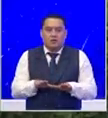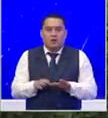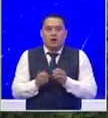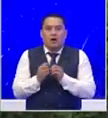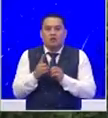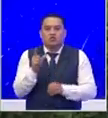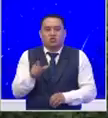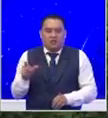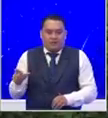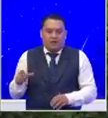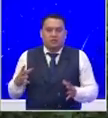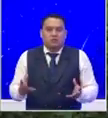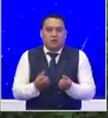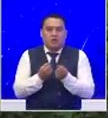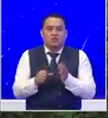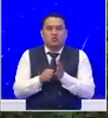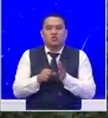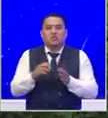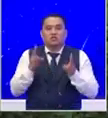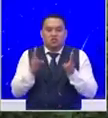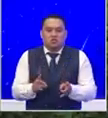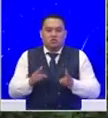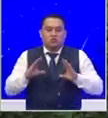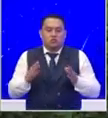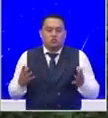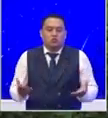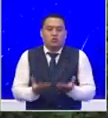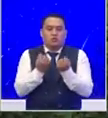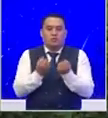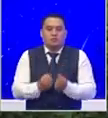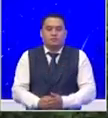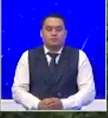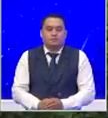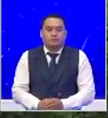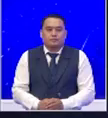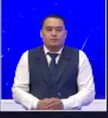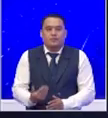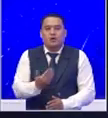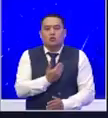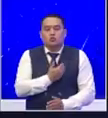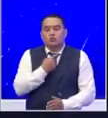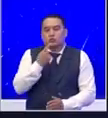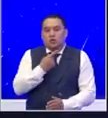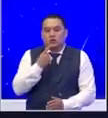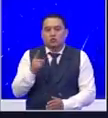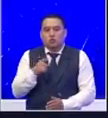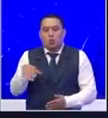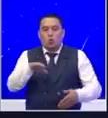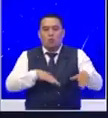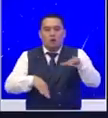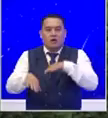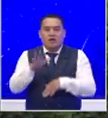11 человек. Это составляет 6 случаев спасения на водах. Ну, хотелось бы добавить, что в купальный